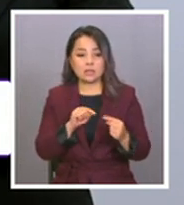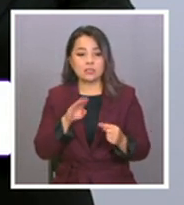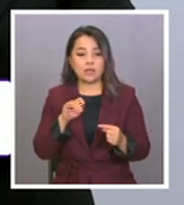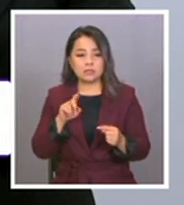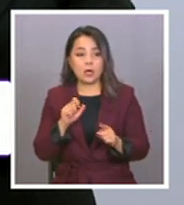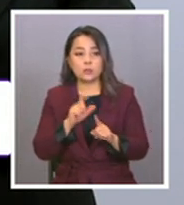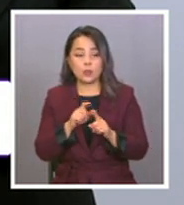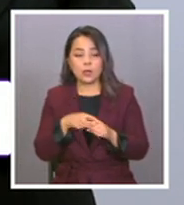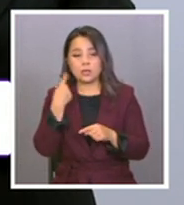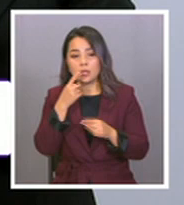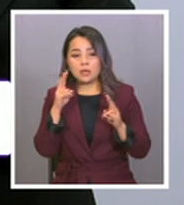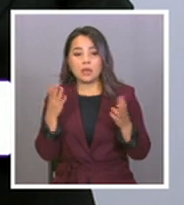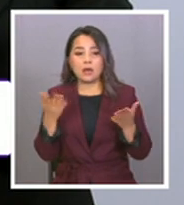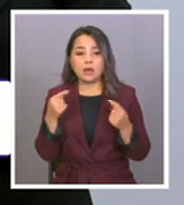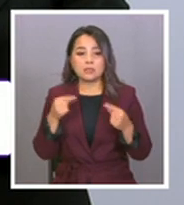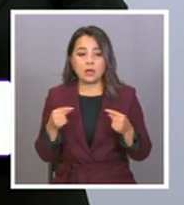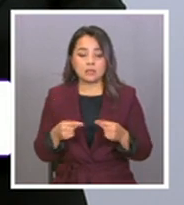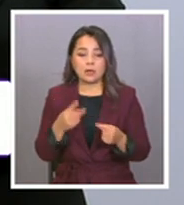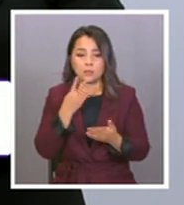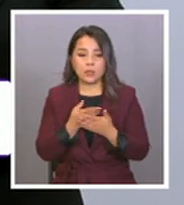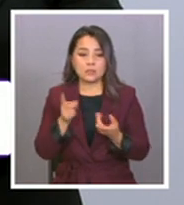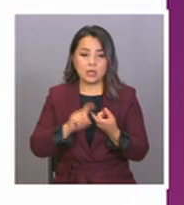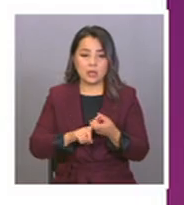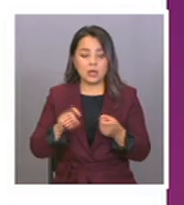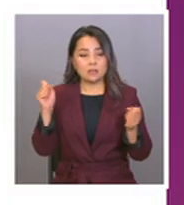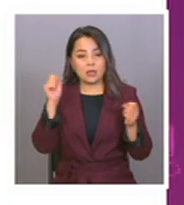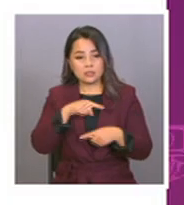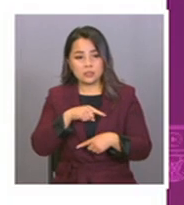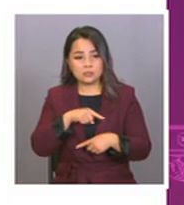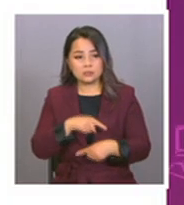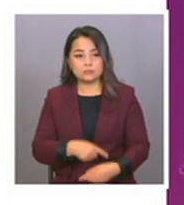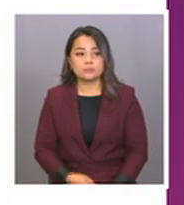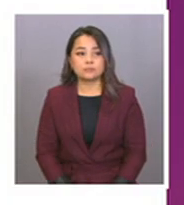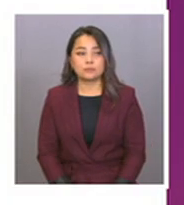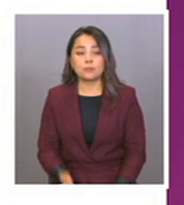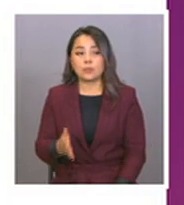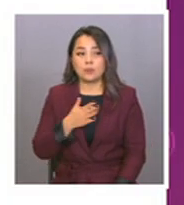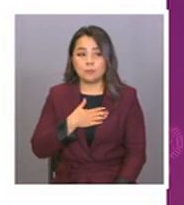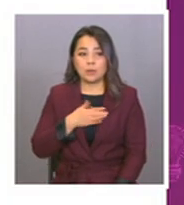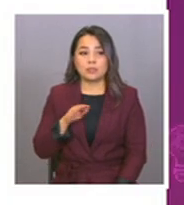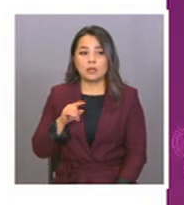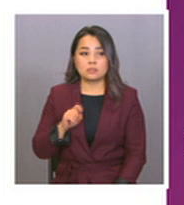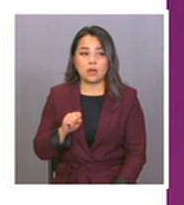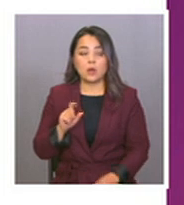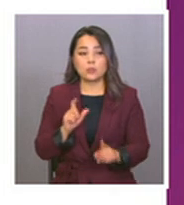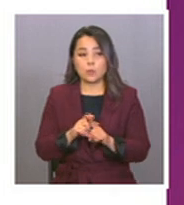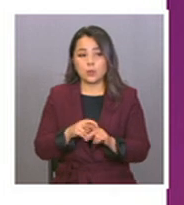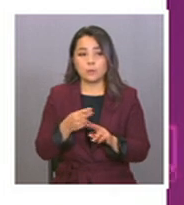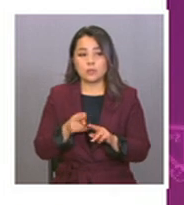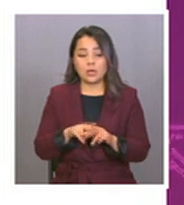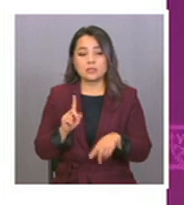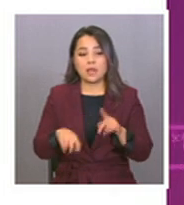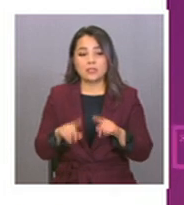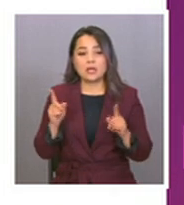түрдің қандай белгілеріне көбірек сәйкес келетінін анықтаңыз. Бізде теза сөйлемі бұл өте сирек